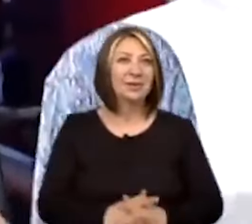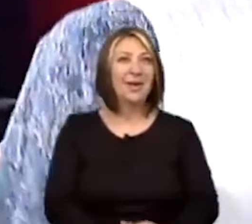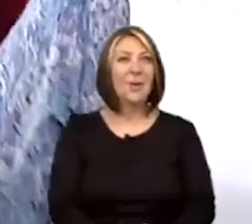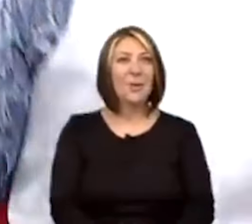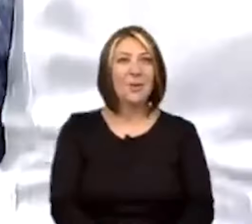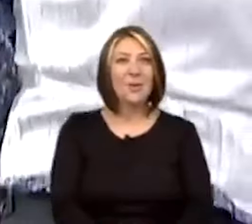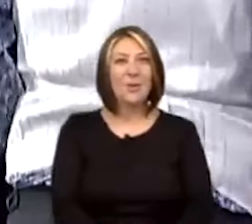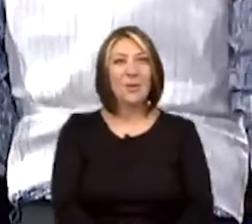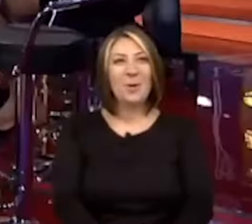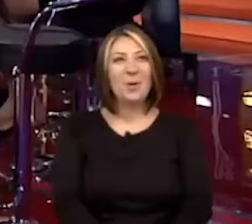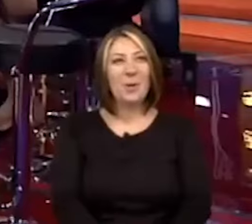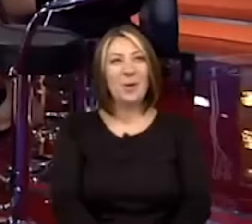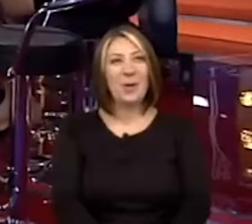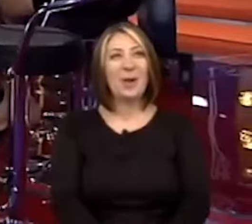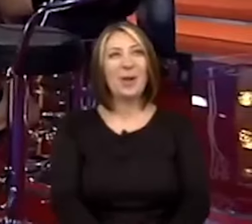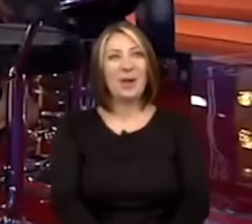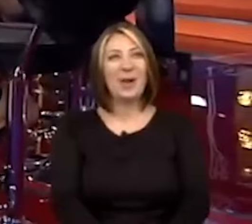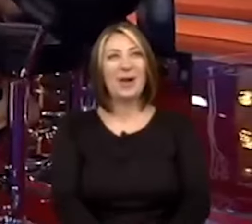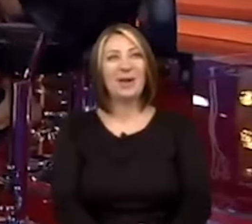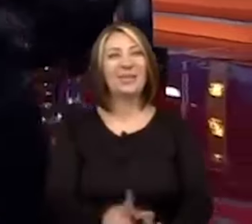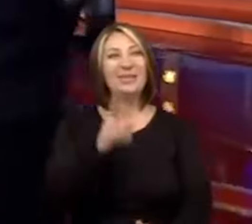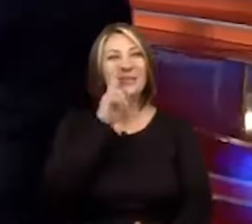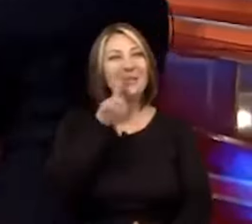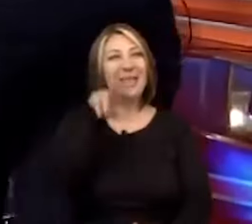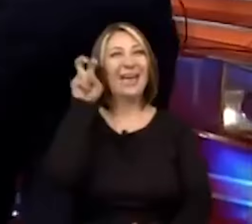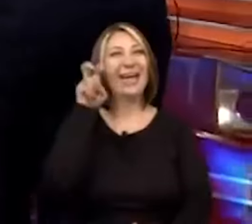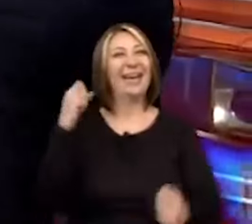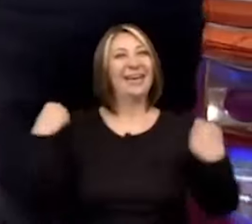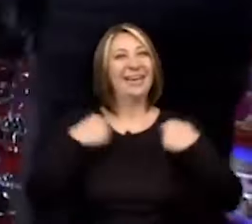Yani aşk olsun. Bir dakika dur. Helal be. Oh be sonunda.